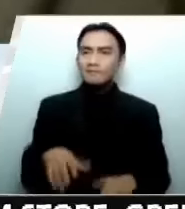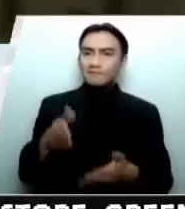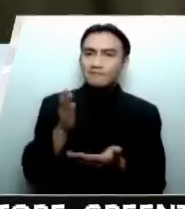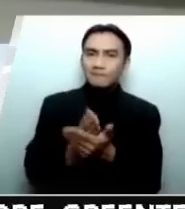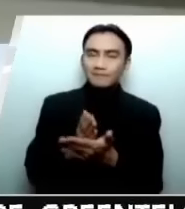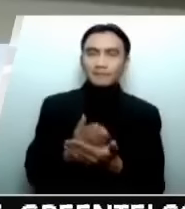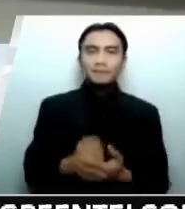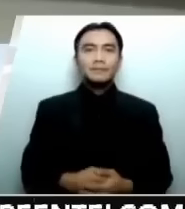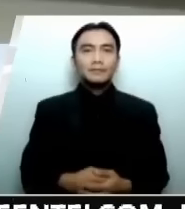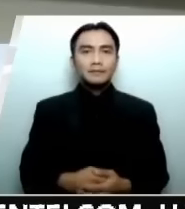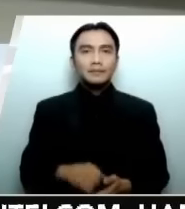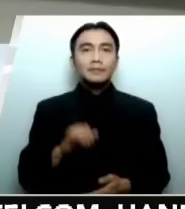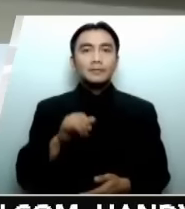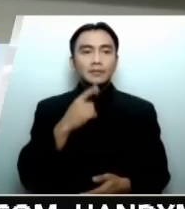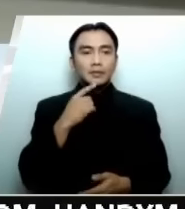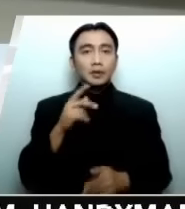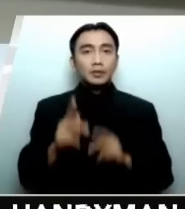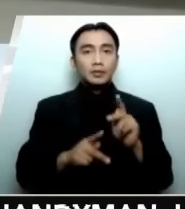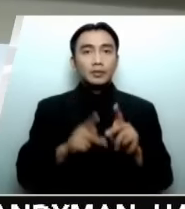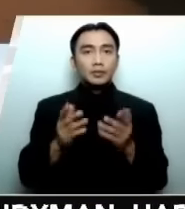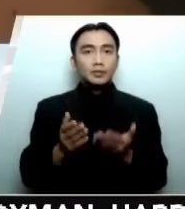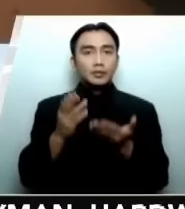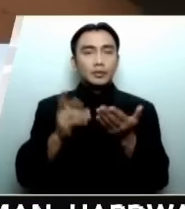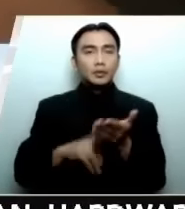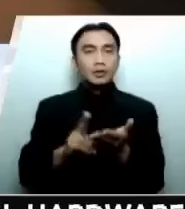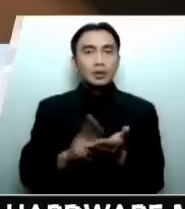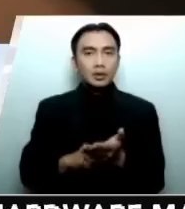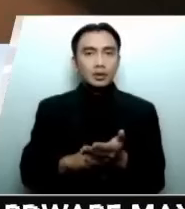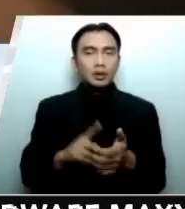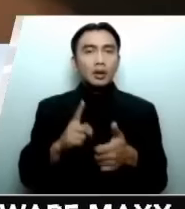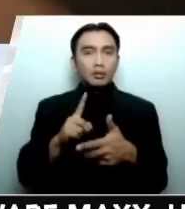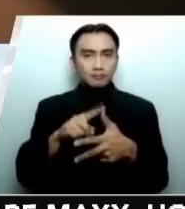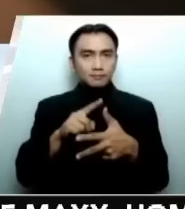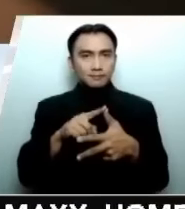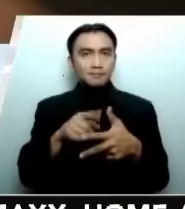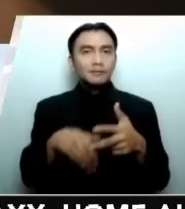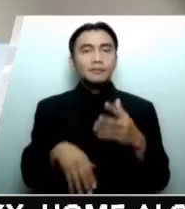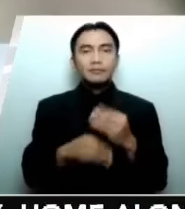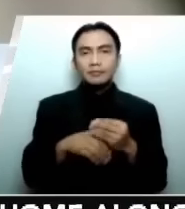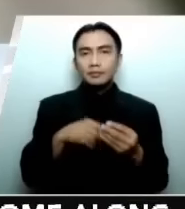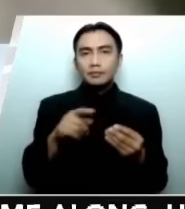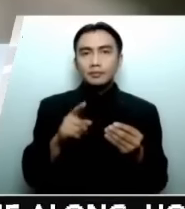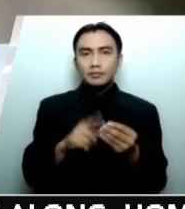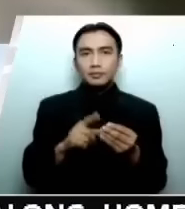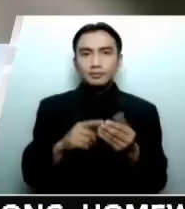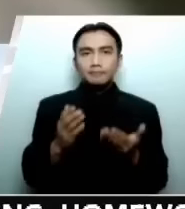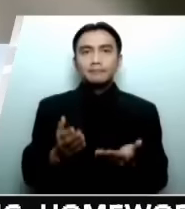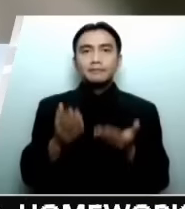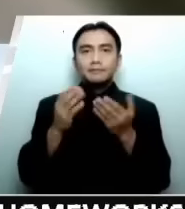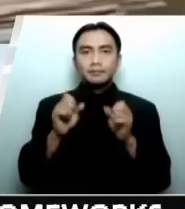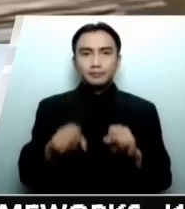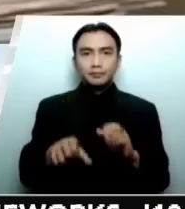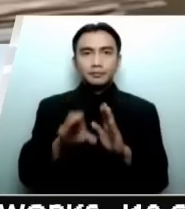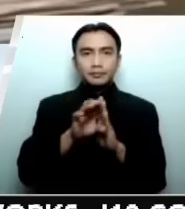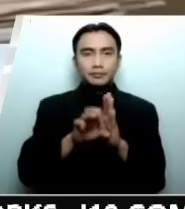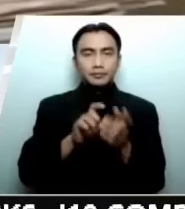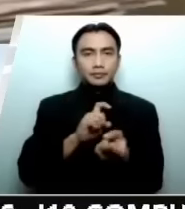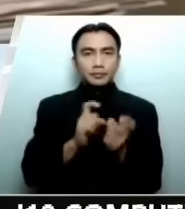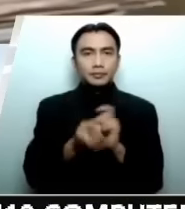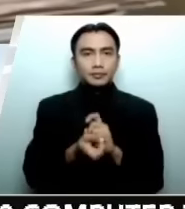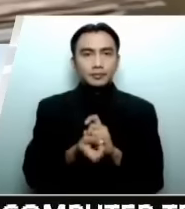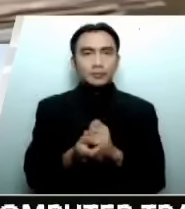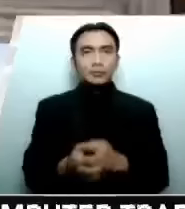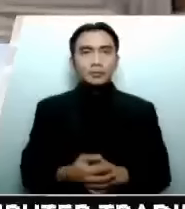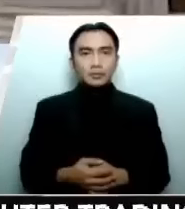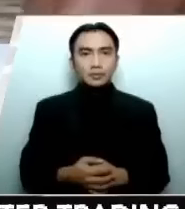People's Initiative ay isa sa tatlong paraang nakasaad sa konstitusyon para amyendahan ito. Wala raw nakalagay roong may kapangyarihan ng